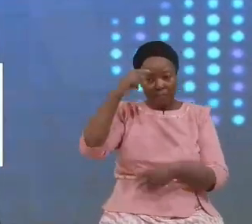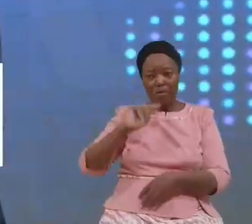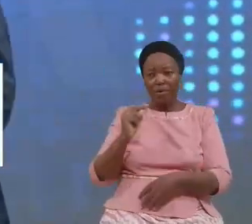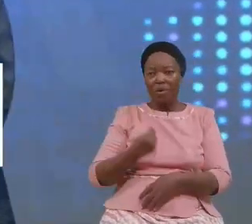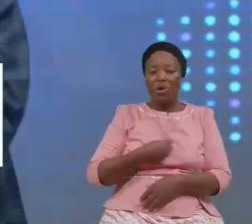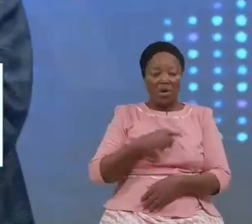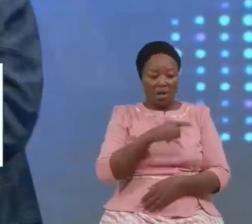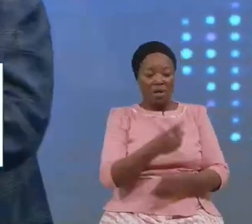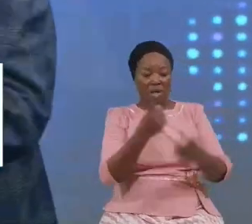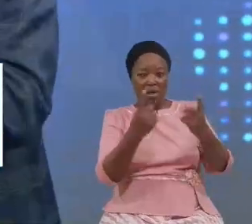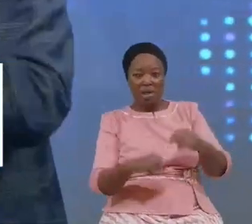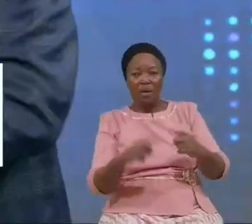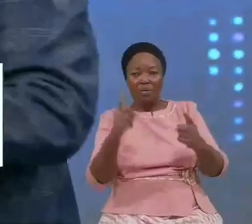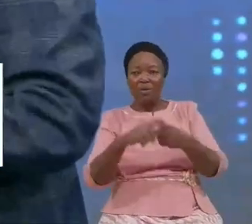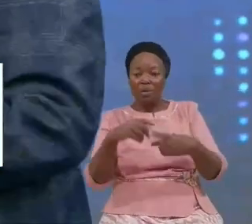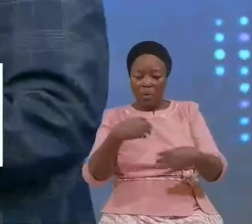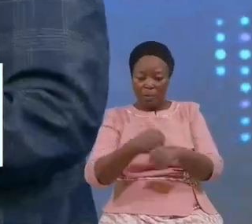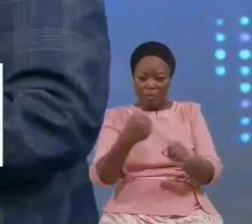faire